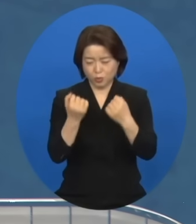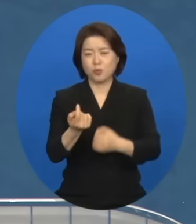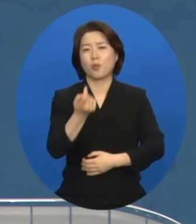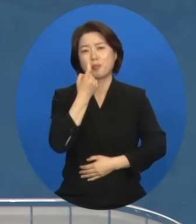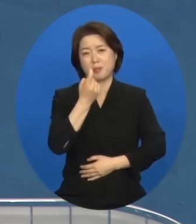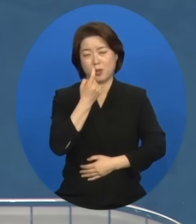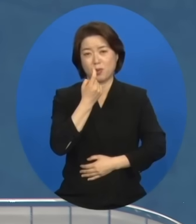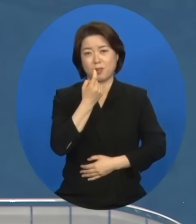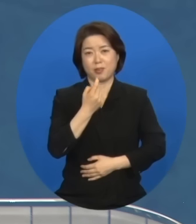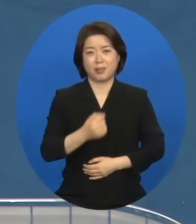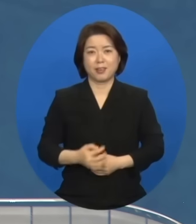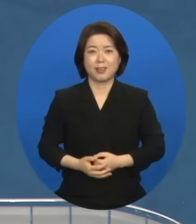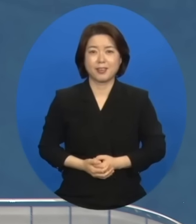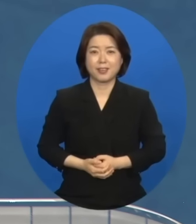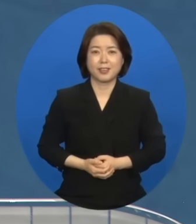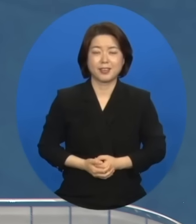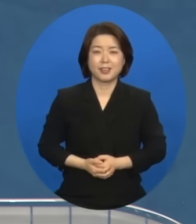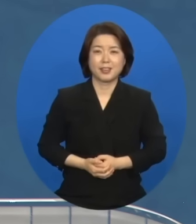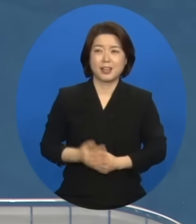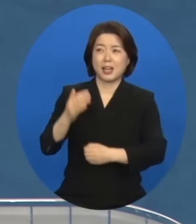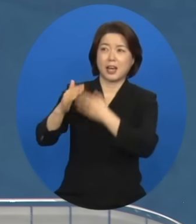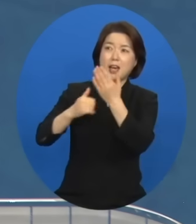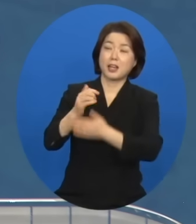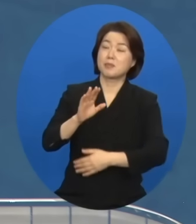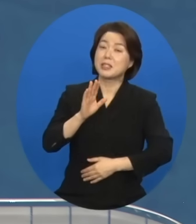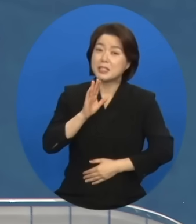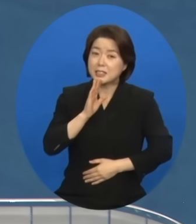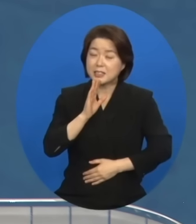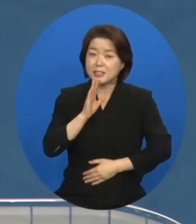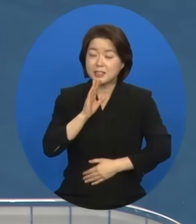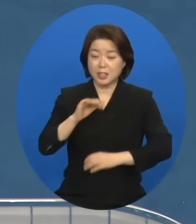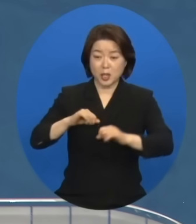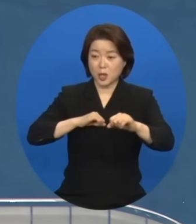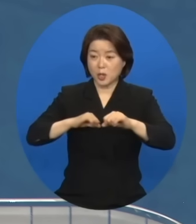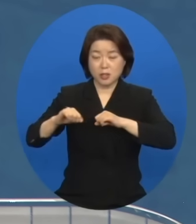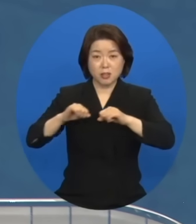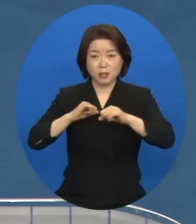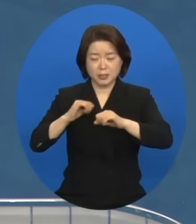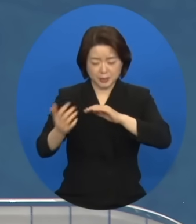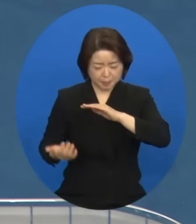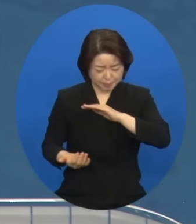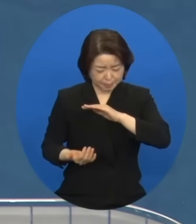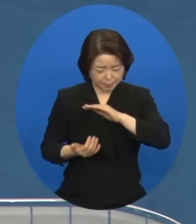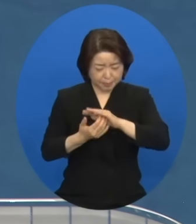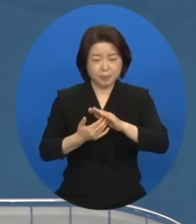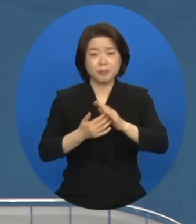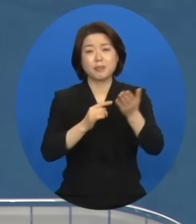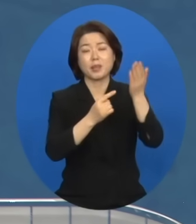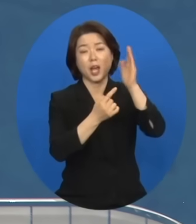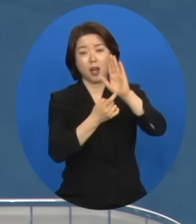배우셨고 그래서 하나님의 실제 놀라운 역사를 경험했기 때문입니다.